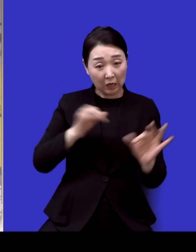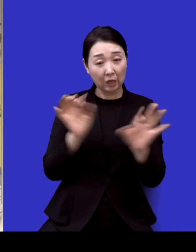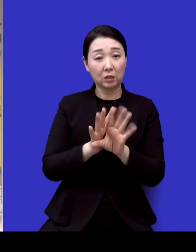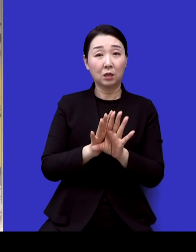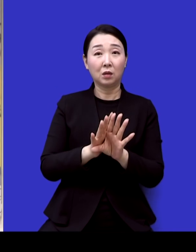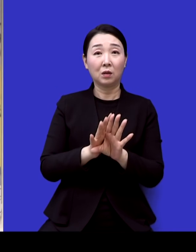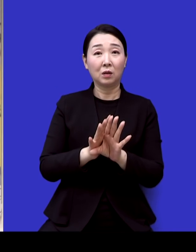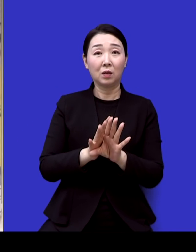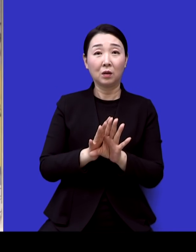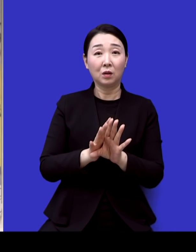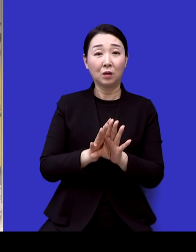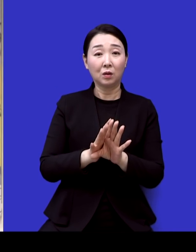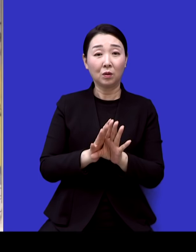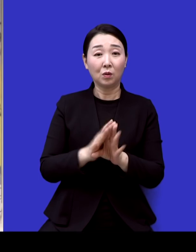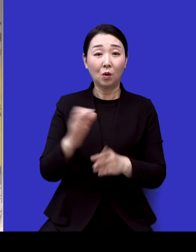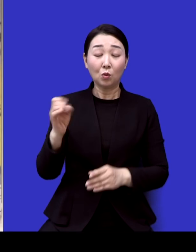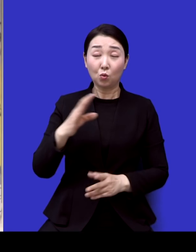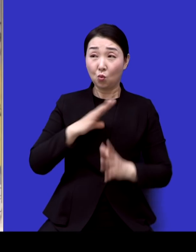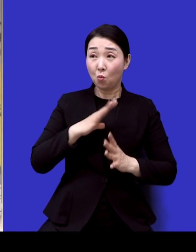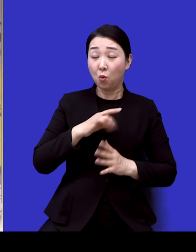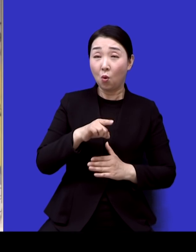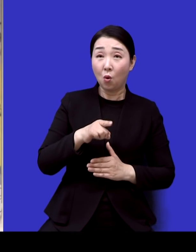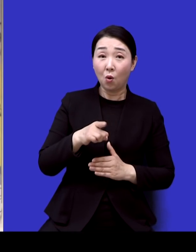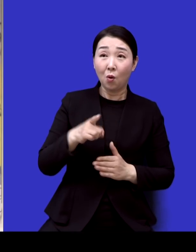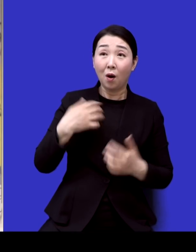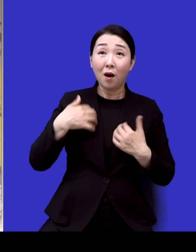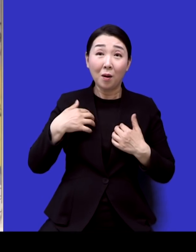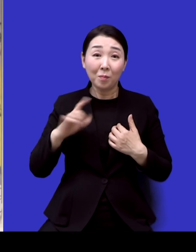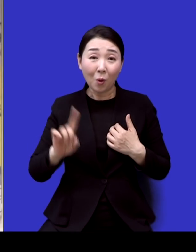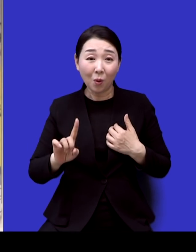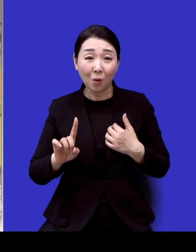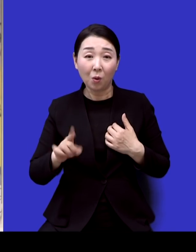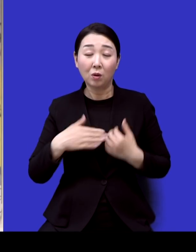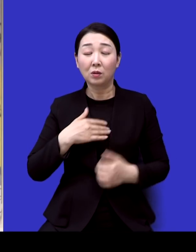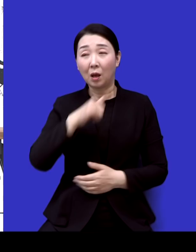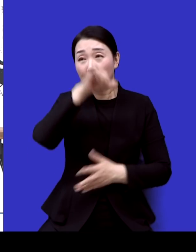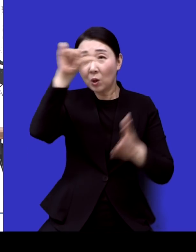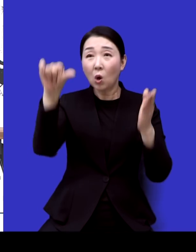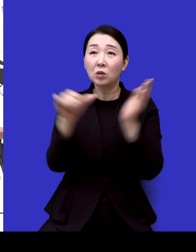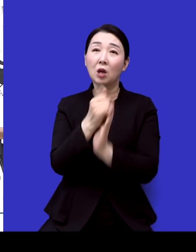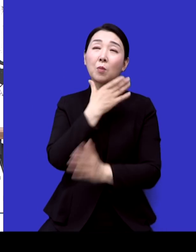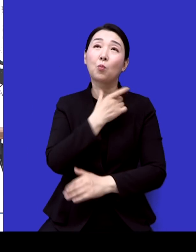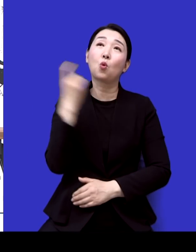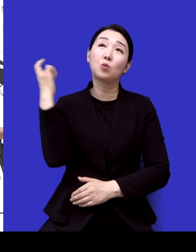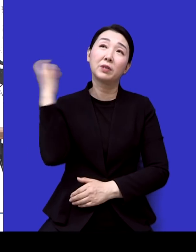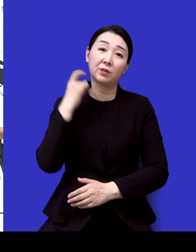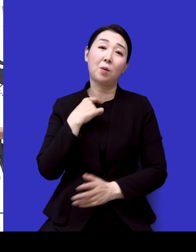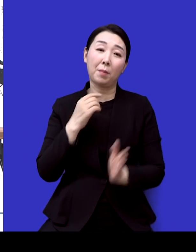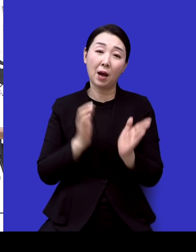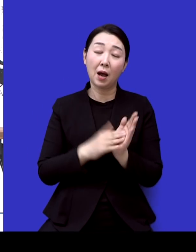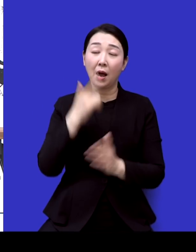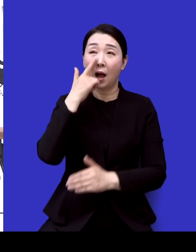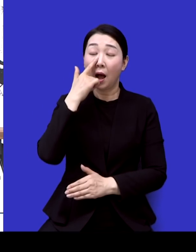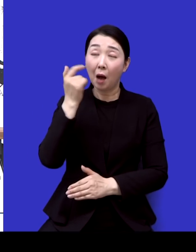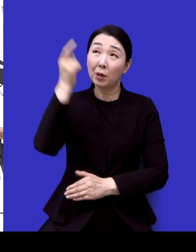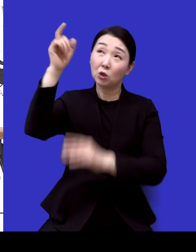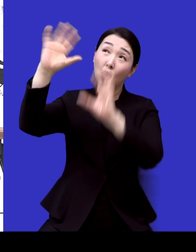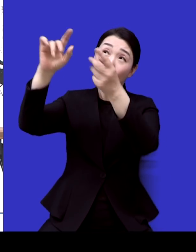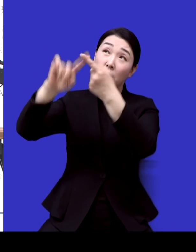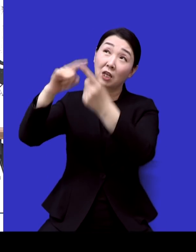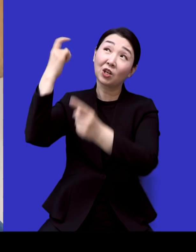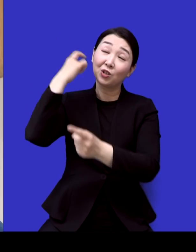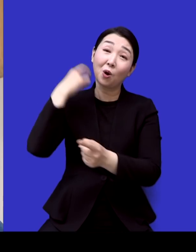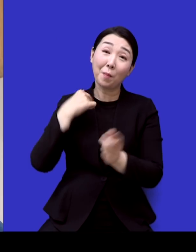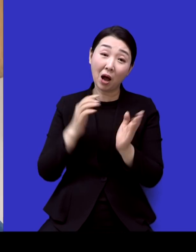사라지고, 근데 이제 이게 공포스러운데 재밌는 게 저는 평생 복음을 들었잖아요. 아빠한테서 천국에 대해서 듣고